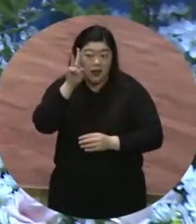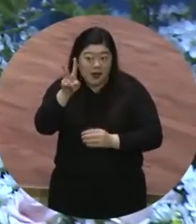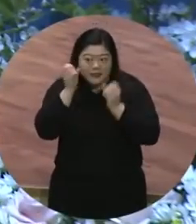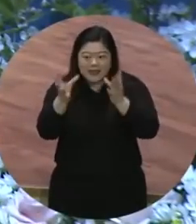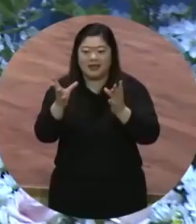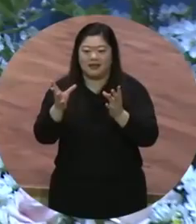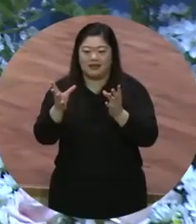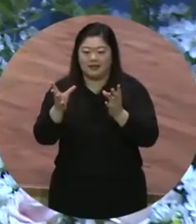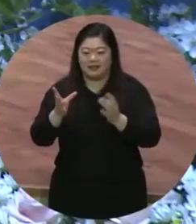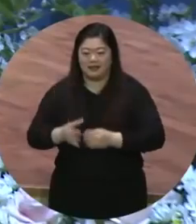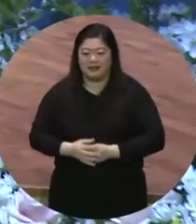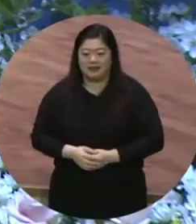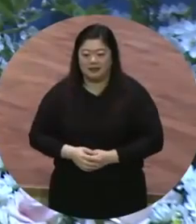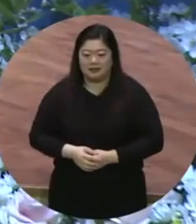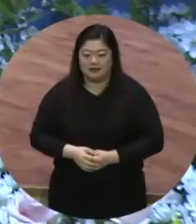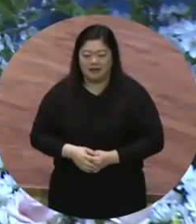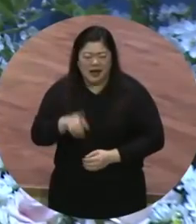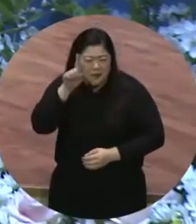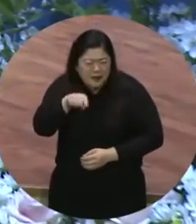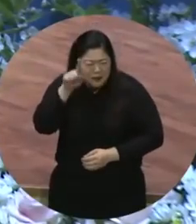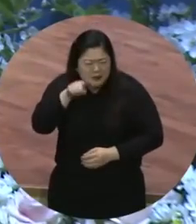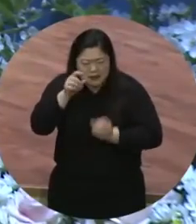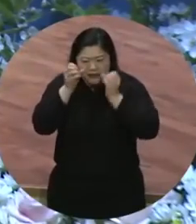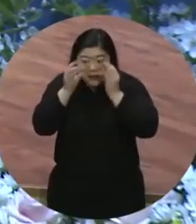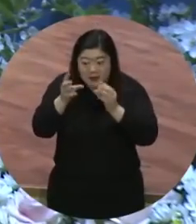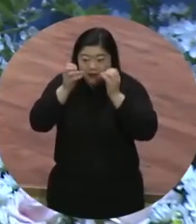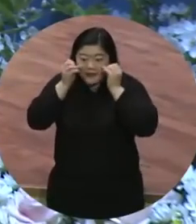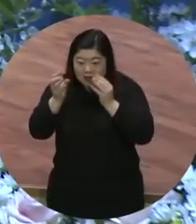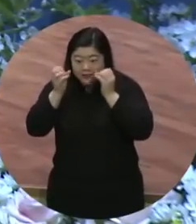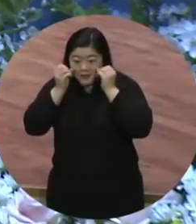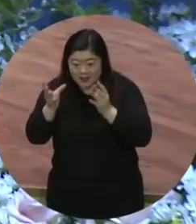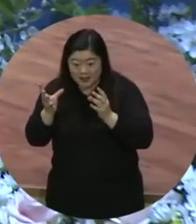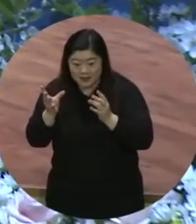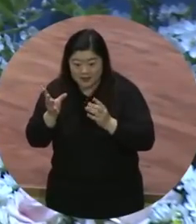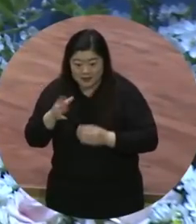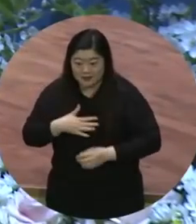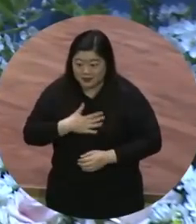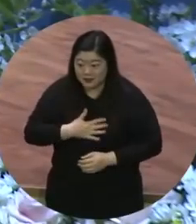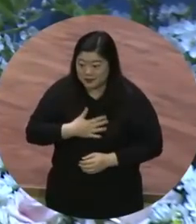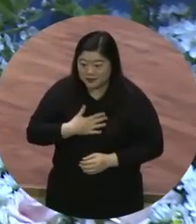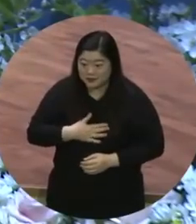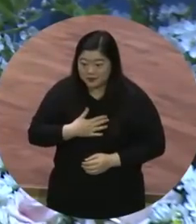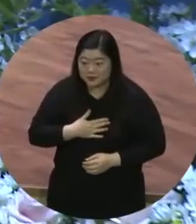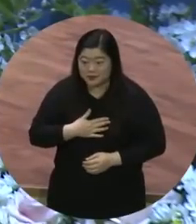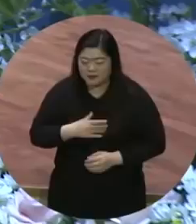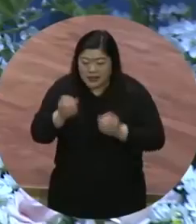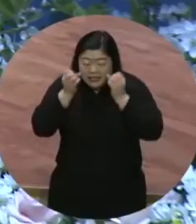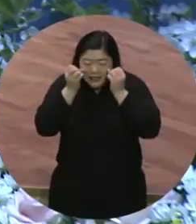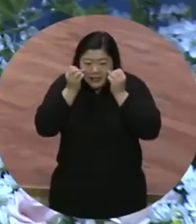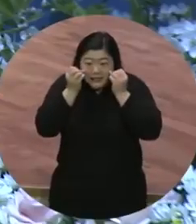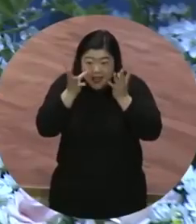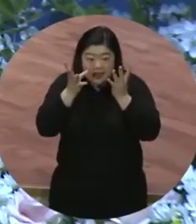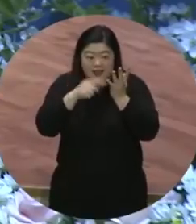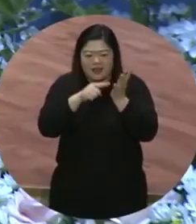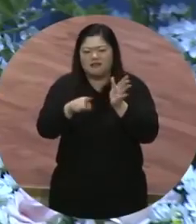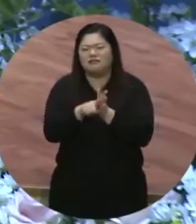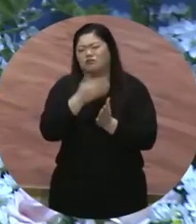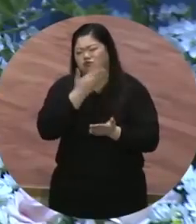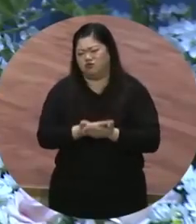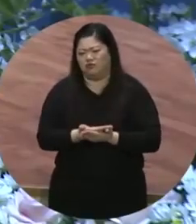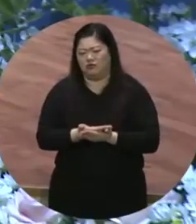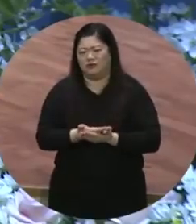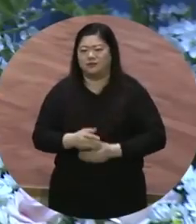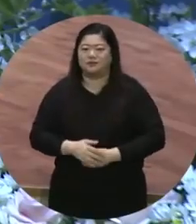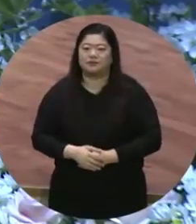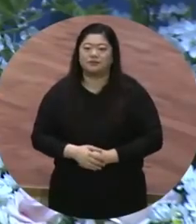삶. 날마다 새로운, 날로 새롭도다. 새로운 삶을 사는 이 신앙이 굉장히 중요합니다. 골로새서 3장